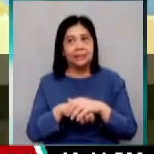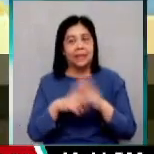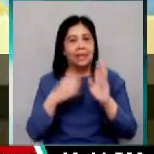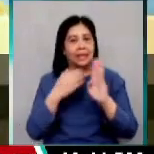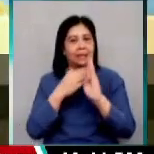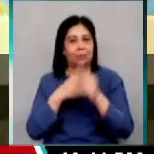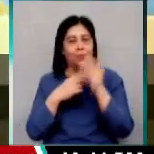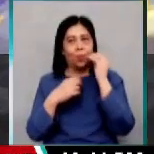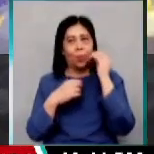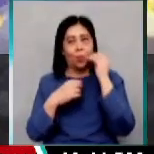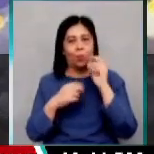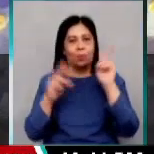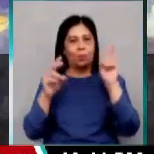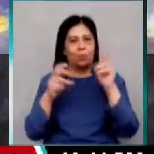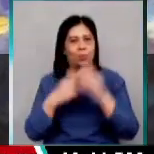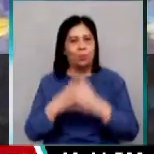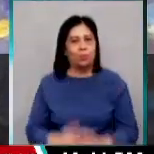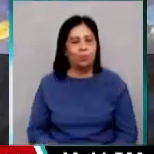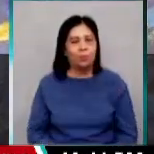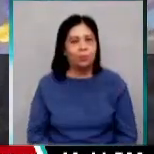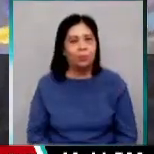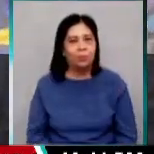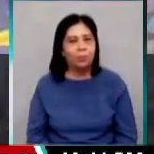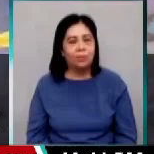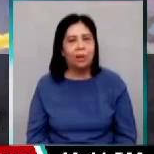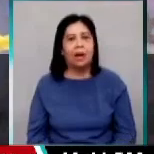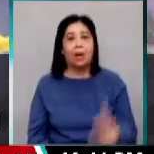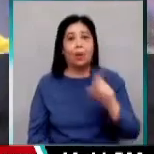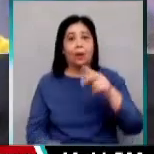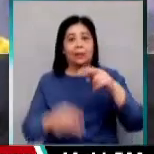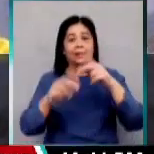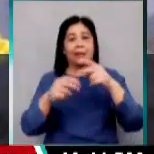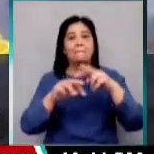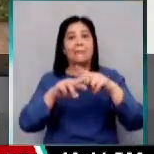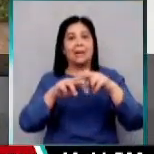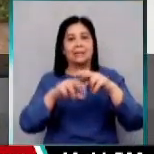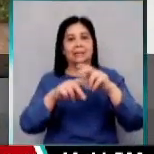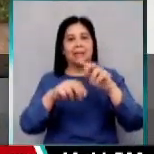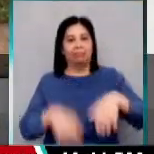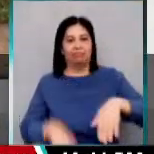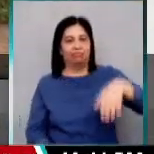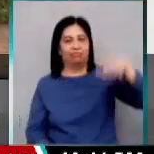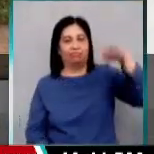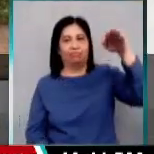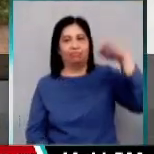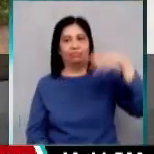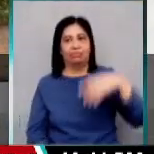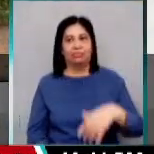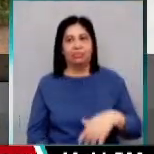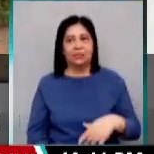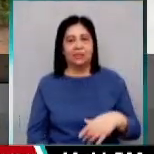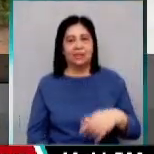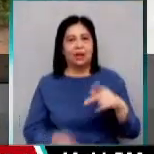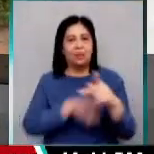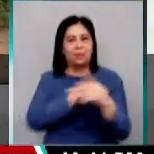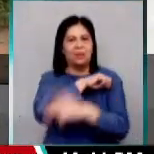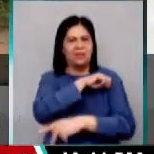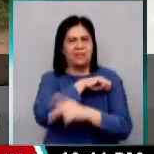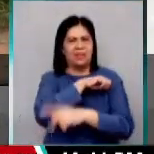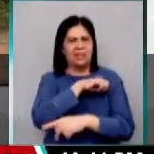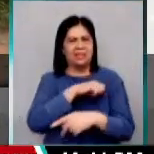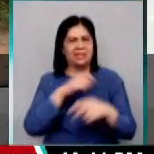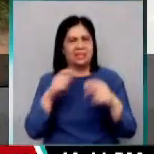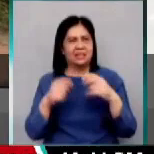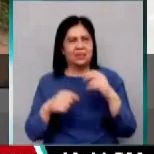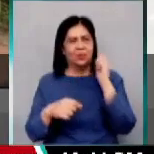home na tinutukoy riyan ay ang Pangasinan. Since I grew up as a prombi boy, parang ang pangarap ko